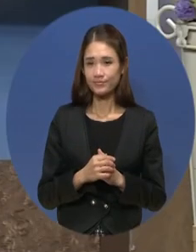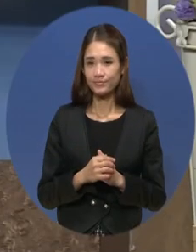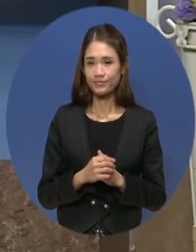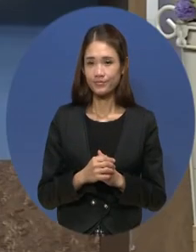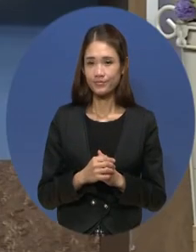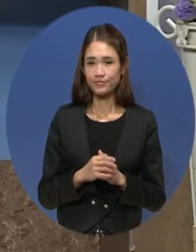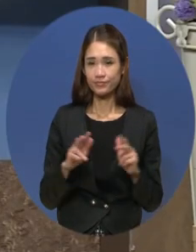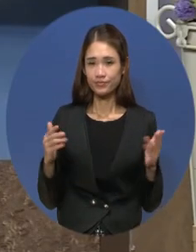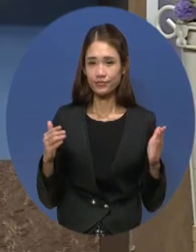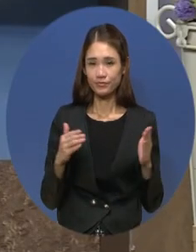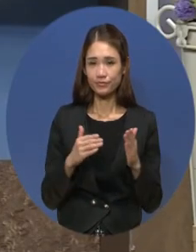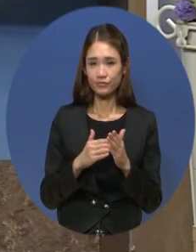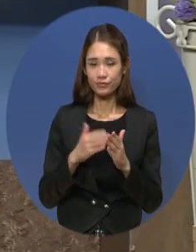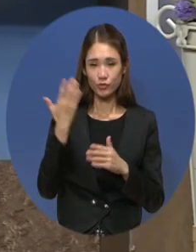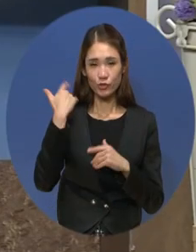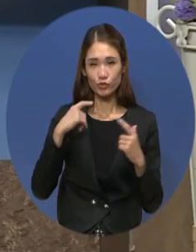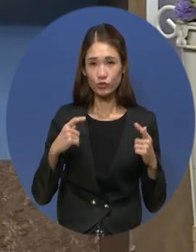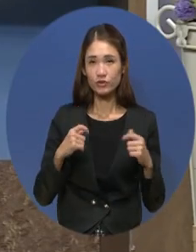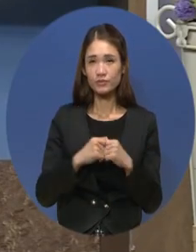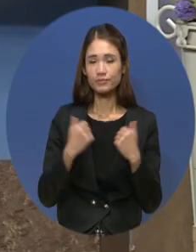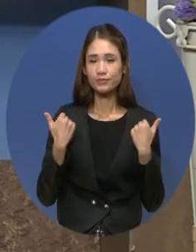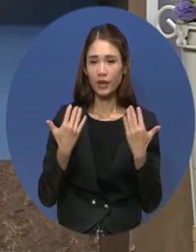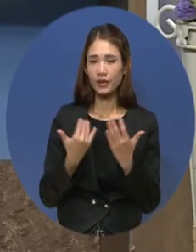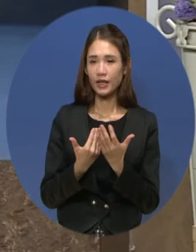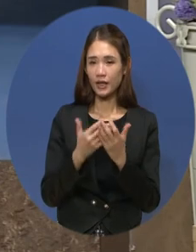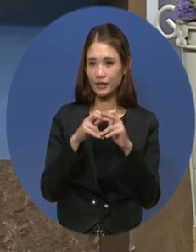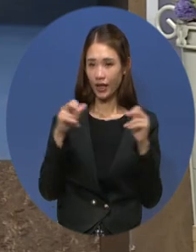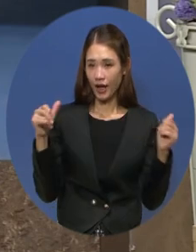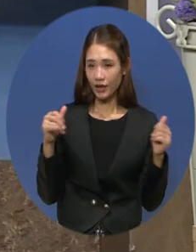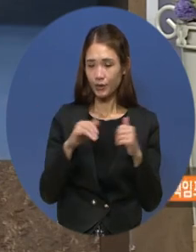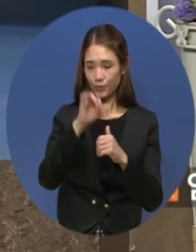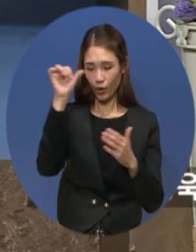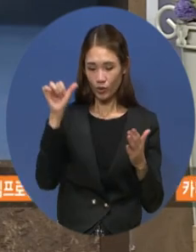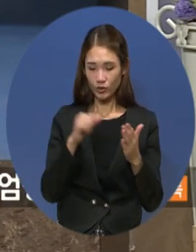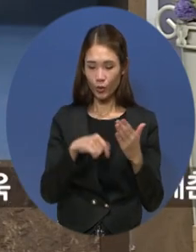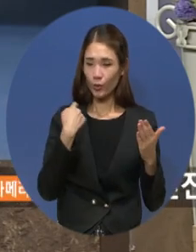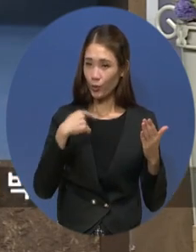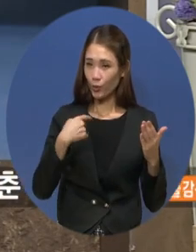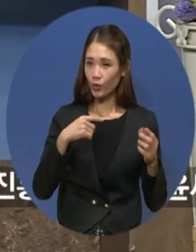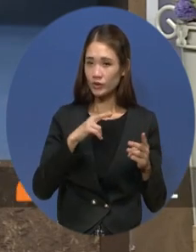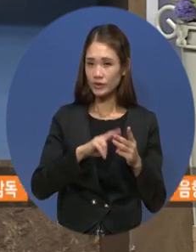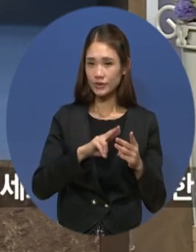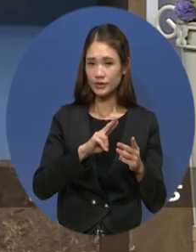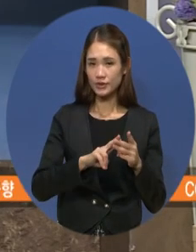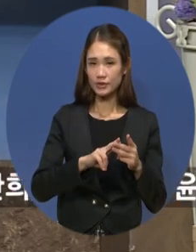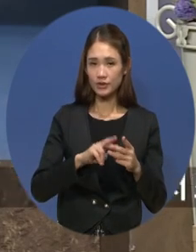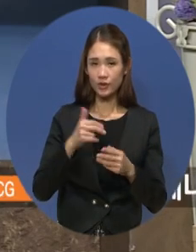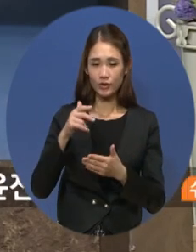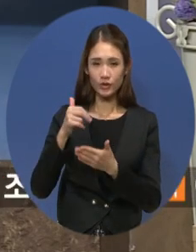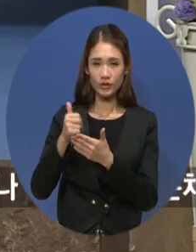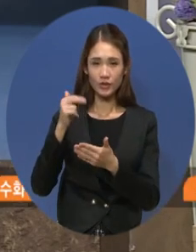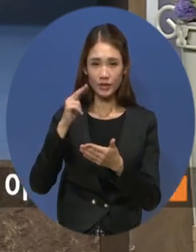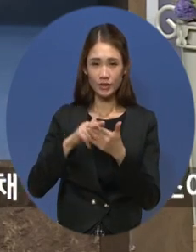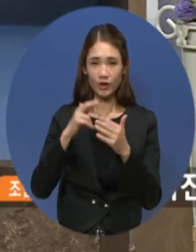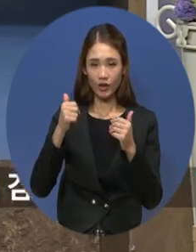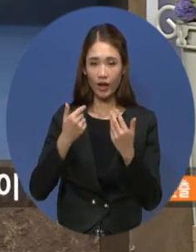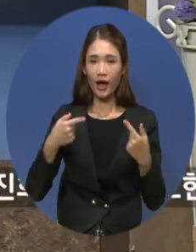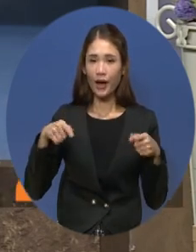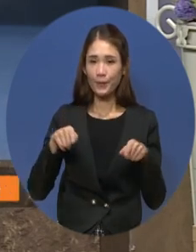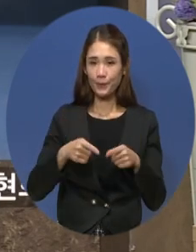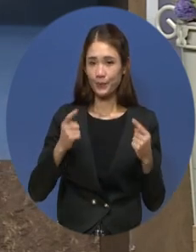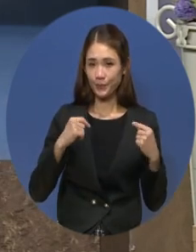네 지금까지 영등포구 발달장애인 평생 교육 센터 성진 센터장님 과 함께 했습니다